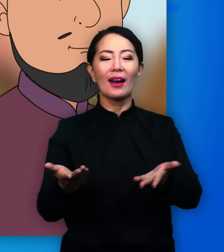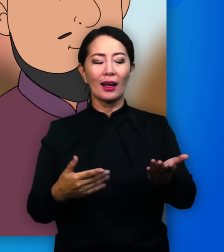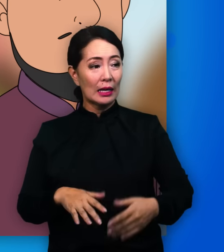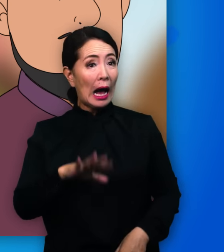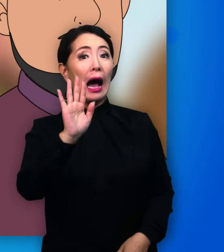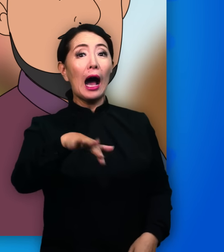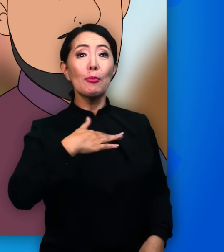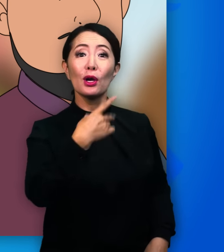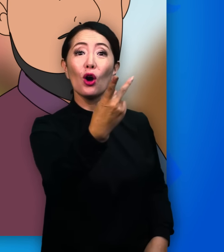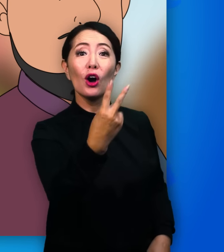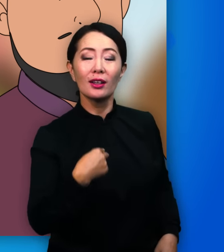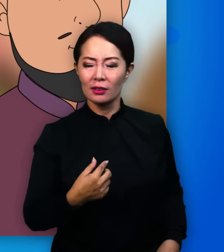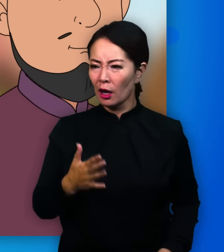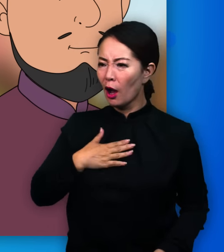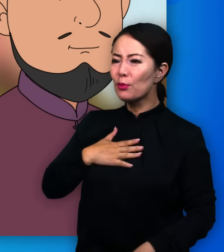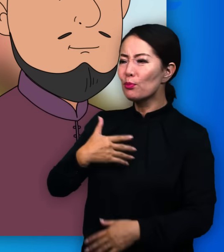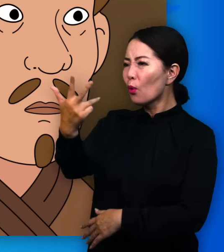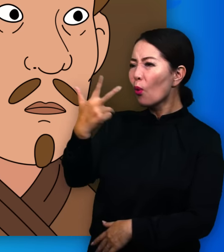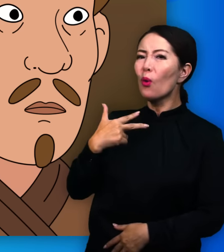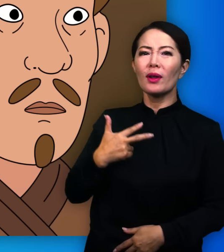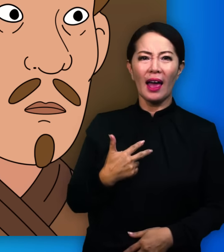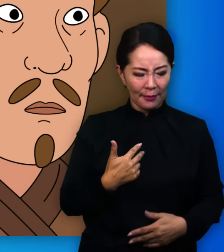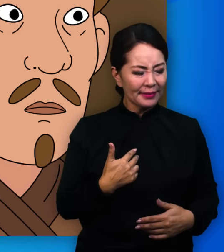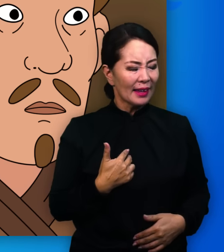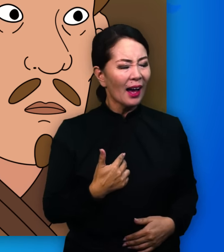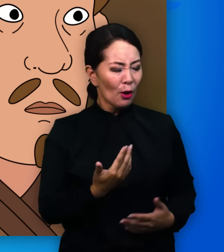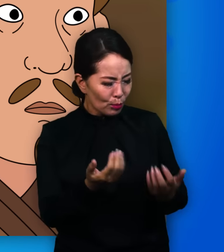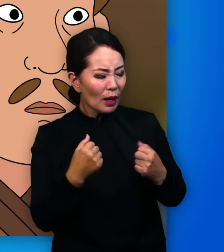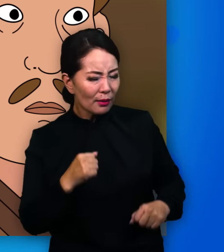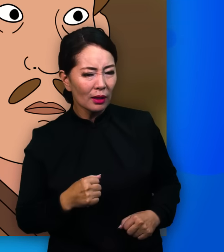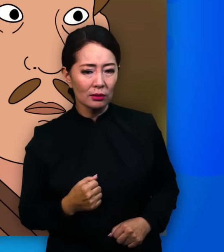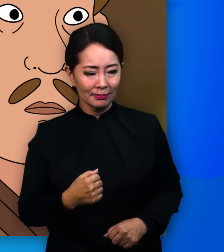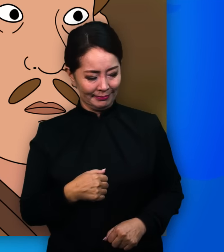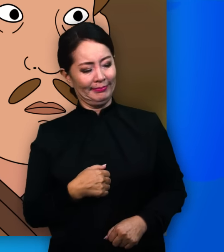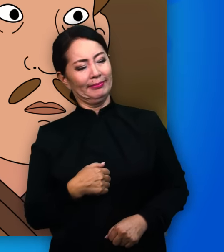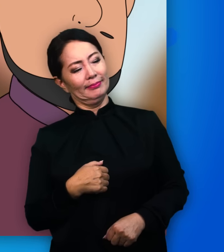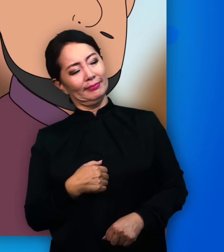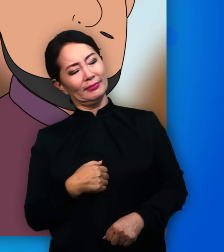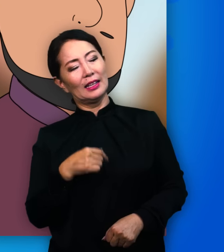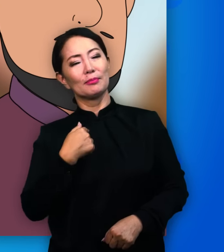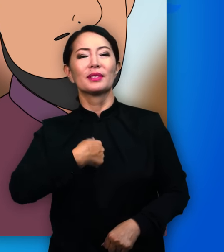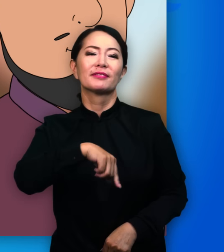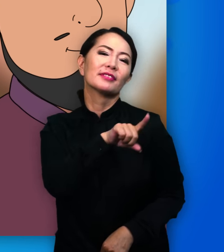үсттэй. Урьдчилан гэхээр 2 жилийн өмнөхийг хэлдэг баха. Тийм шүү.